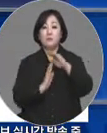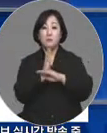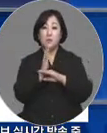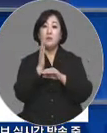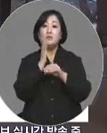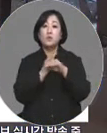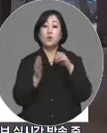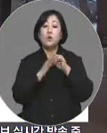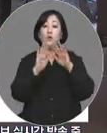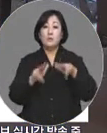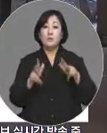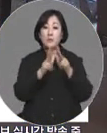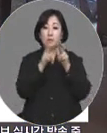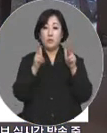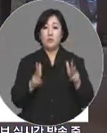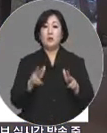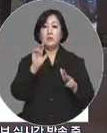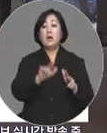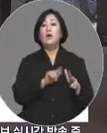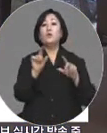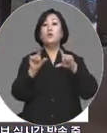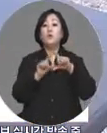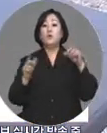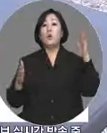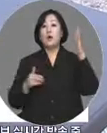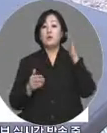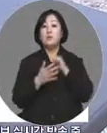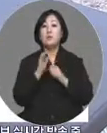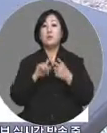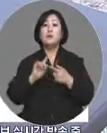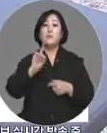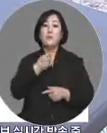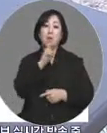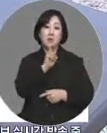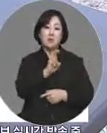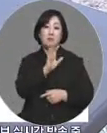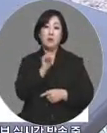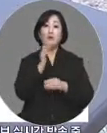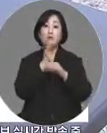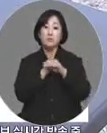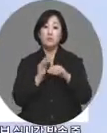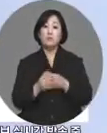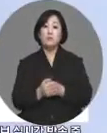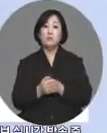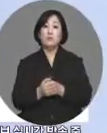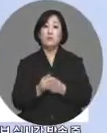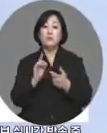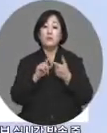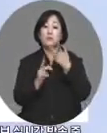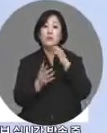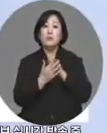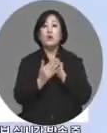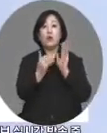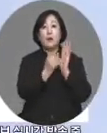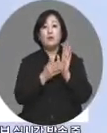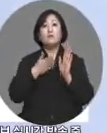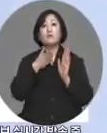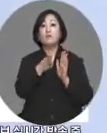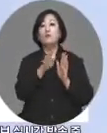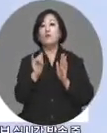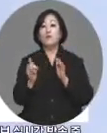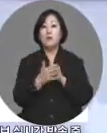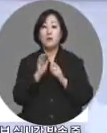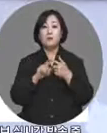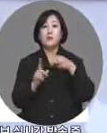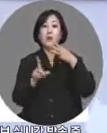네, 최근 일주일간 하루 평균 학생 확진자도 120명입니다. 예. 네, 그래서 그 방역 전문가들도